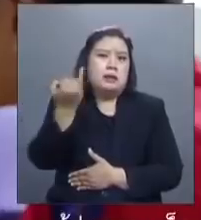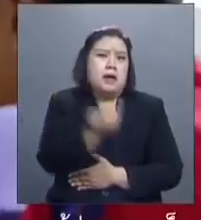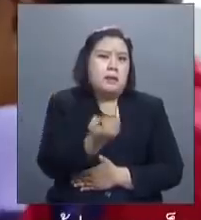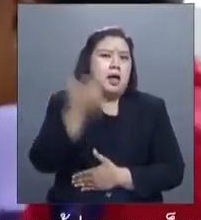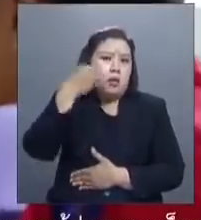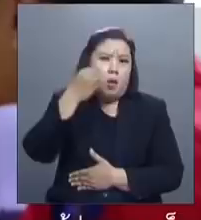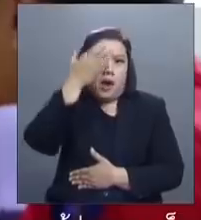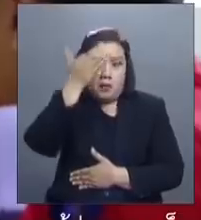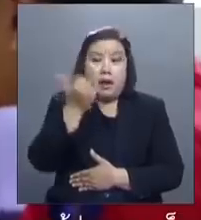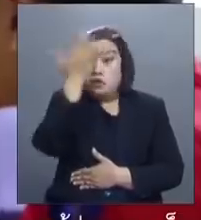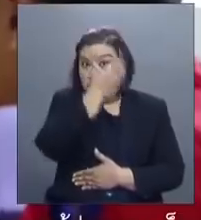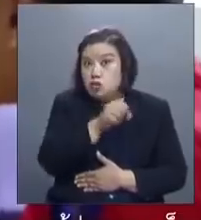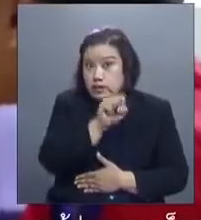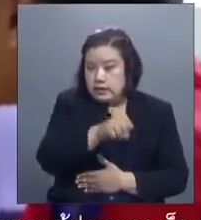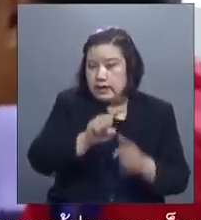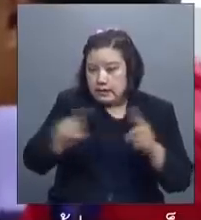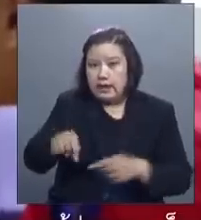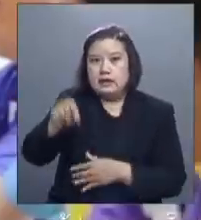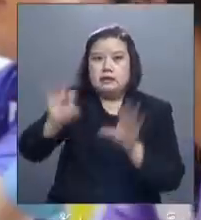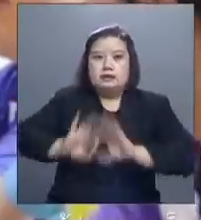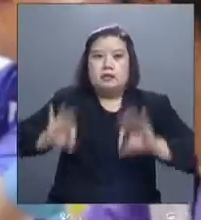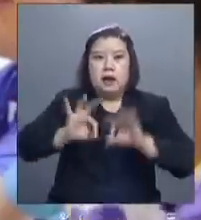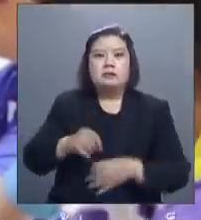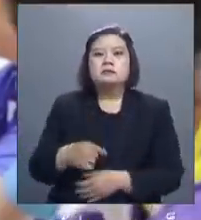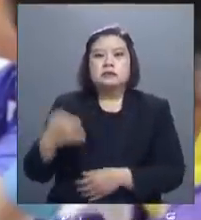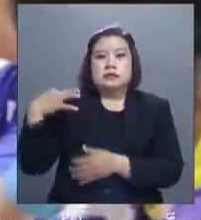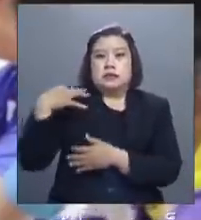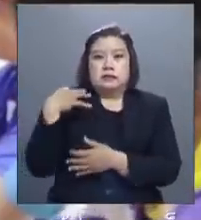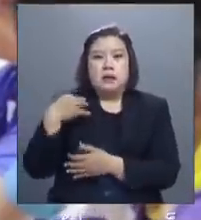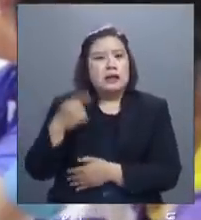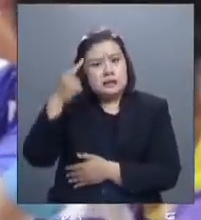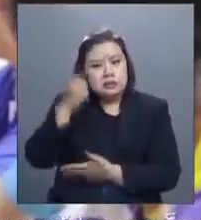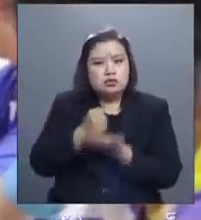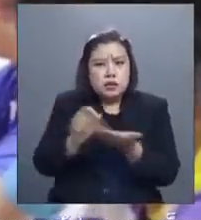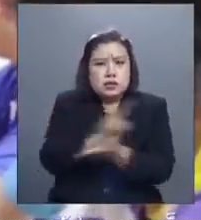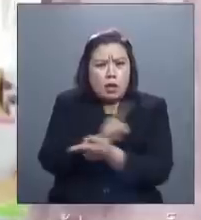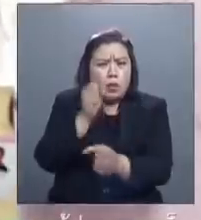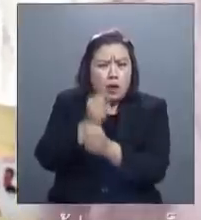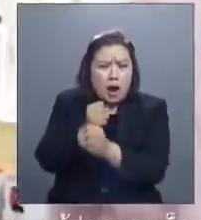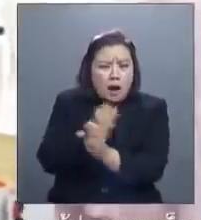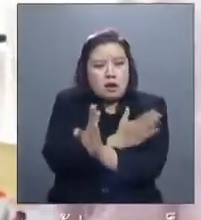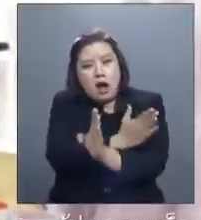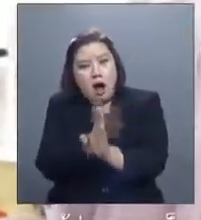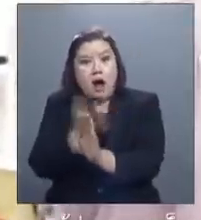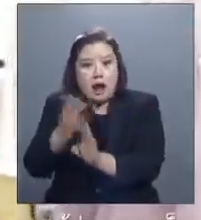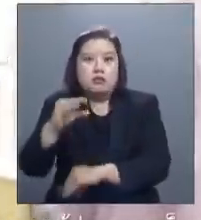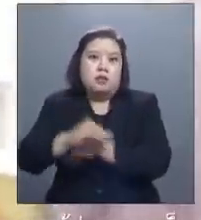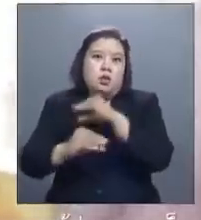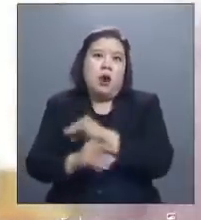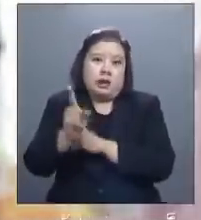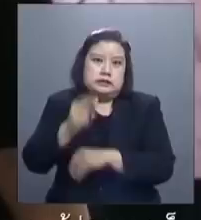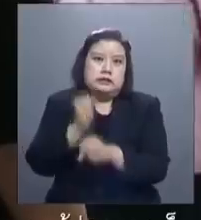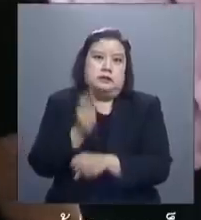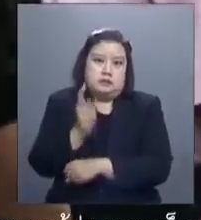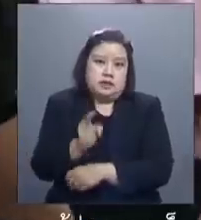ความสวยนางงามเวทีนี้ต้องมีจิตอาสาและทำงานเพื่อสังคมมายาวนานมีโครงการที่จับต้องได้จริงซึ่งนิโ